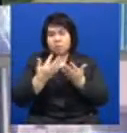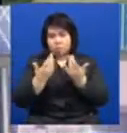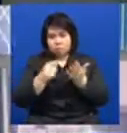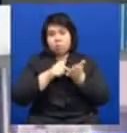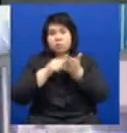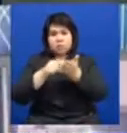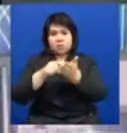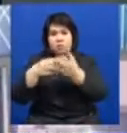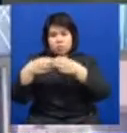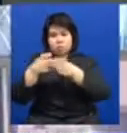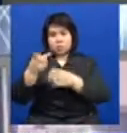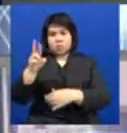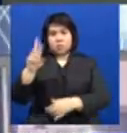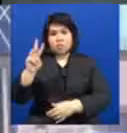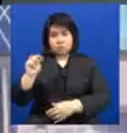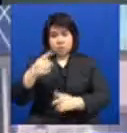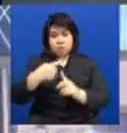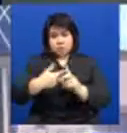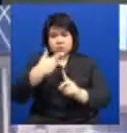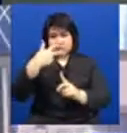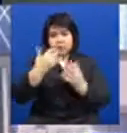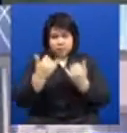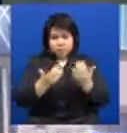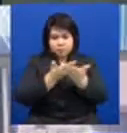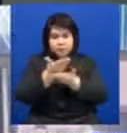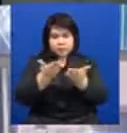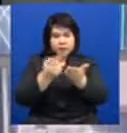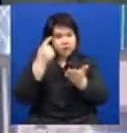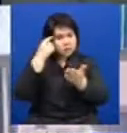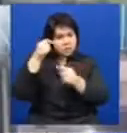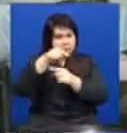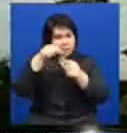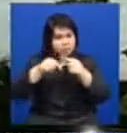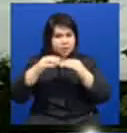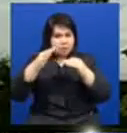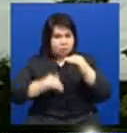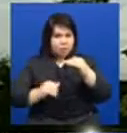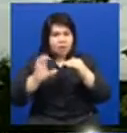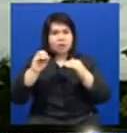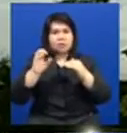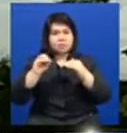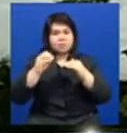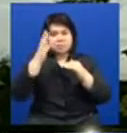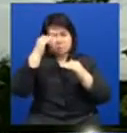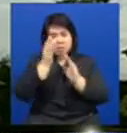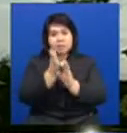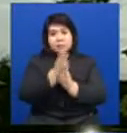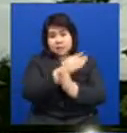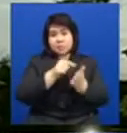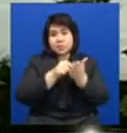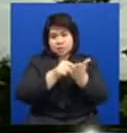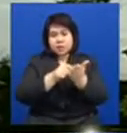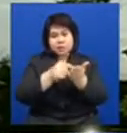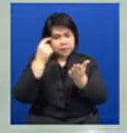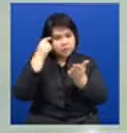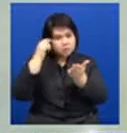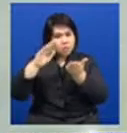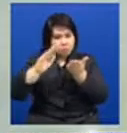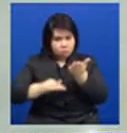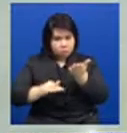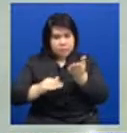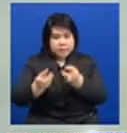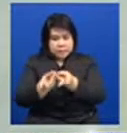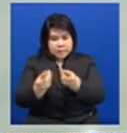ฐมนตรีพิจารณาในเดือนมีนาคมนี้ค่ะลดลงครึ่งนึงจากของเดิมที่เคยเสนอไปพร้อมกับยกเว้นที่ดินและสิ่งปลูกสร้าง